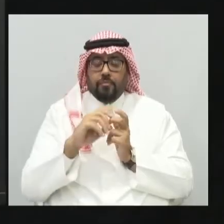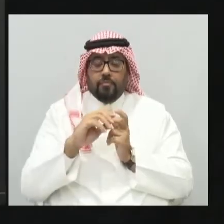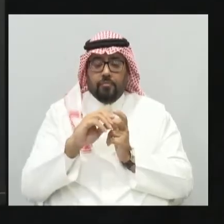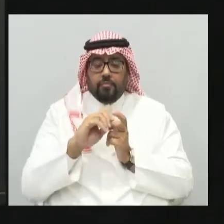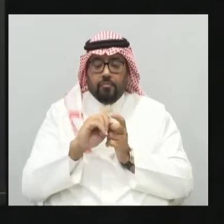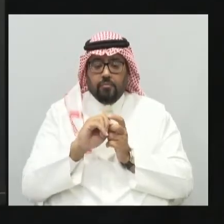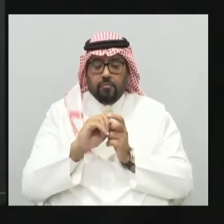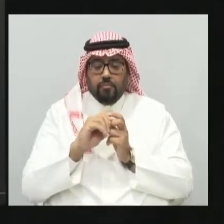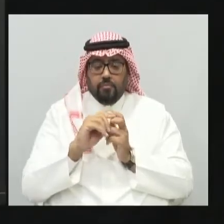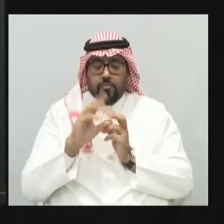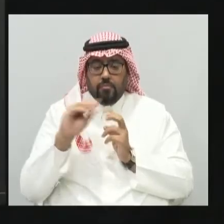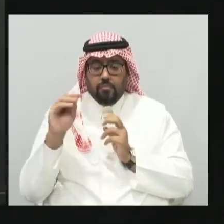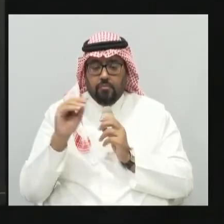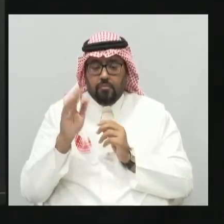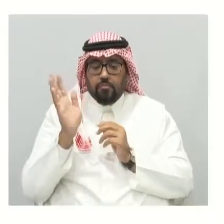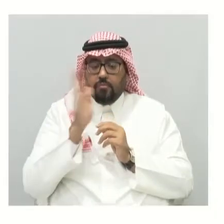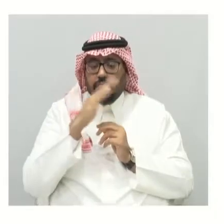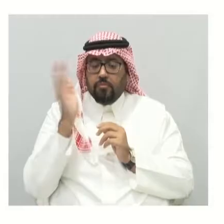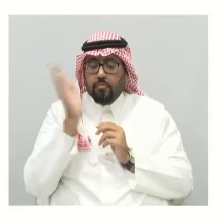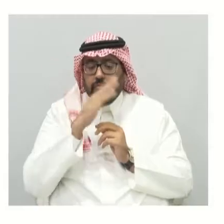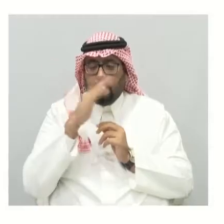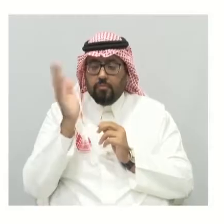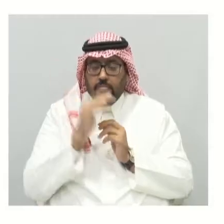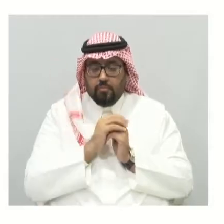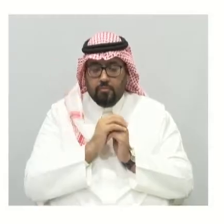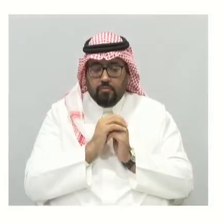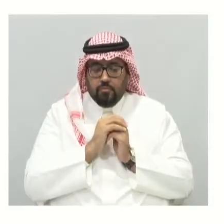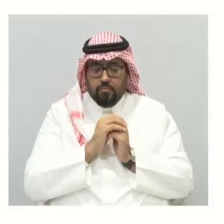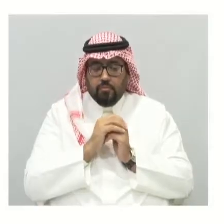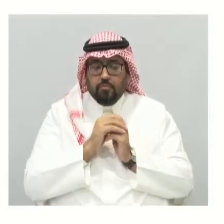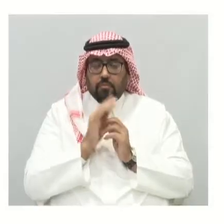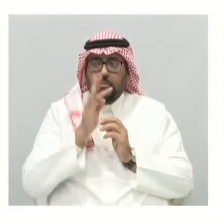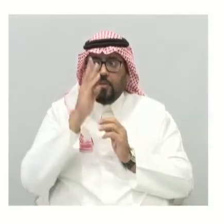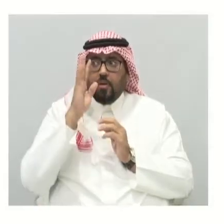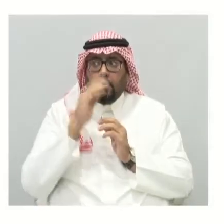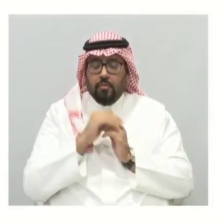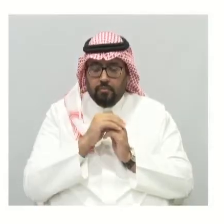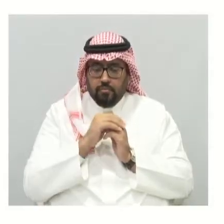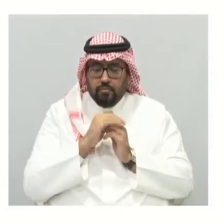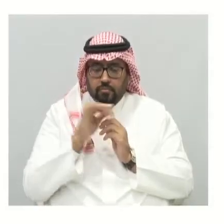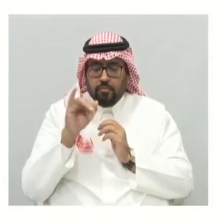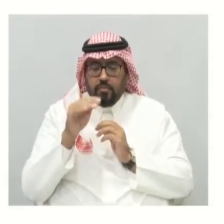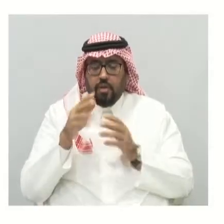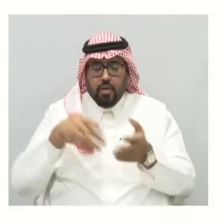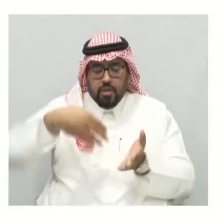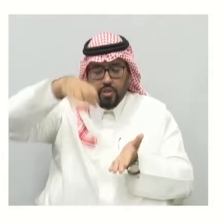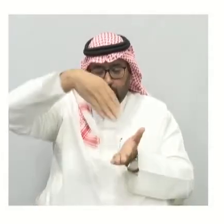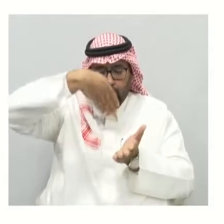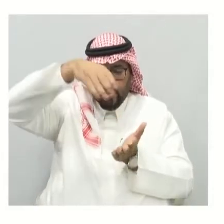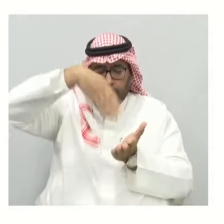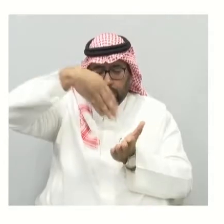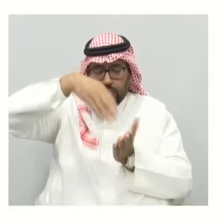هنا او مثل الدخان اللي يخرج من الشواء الذين